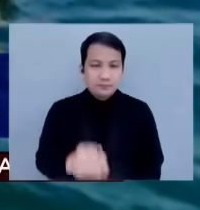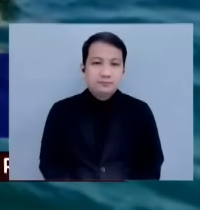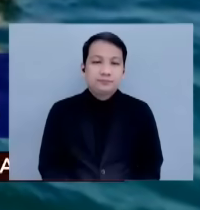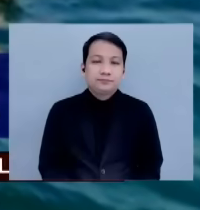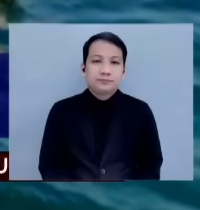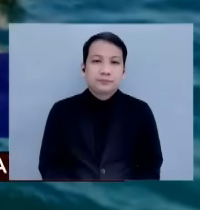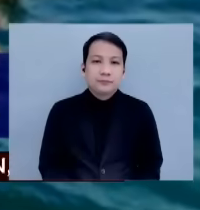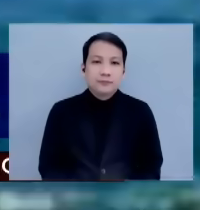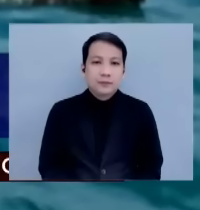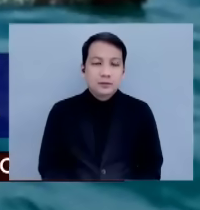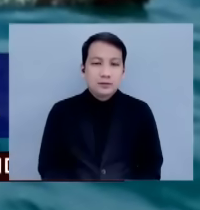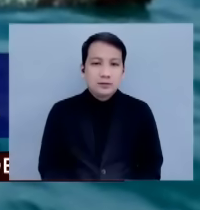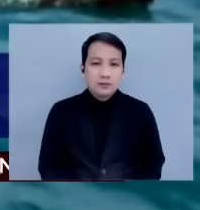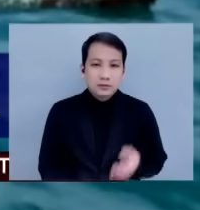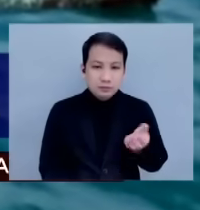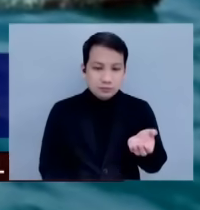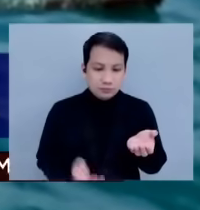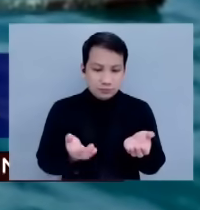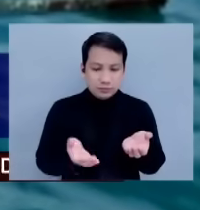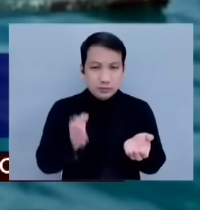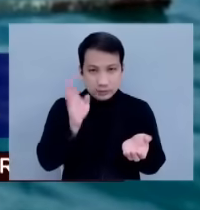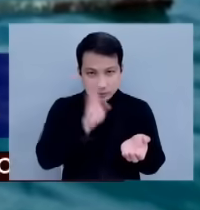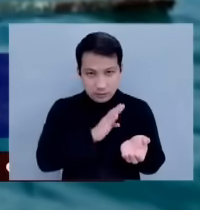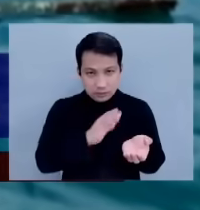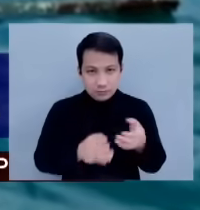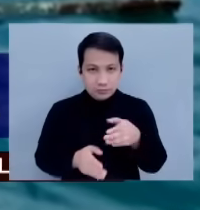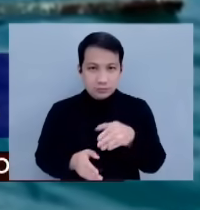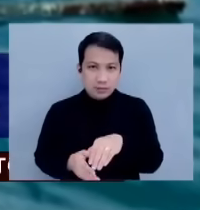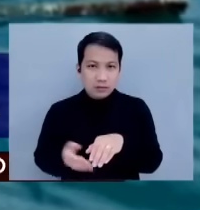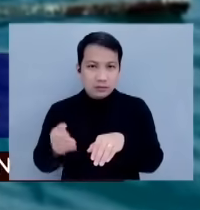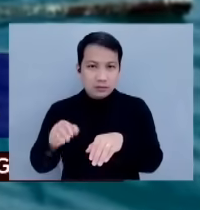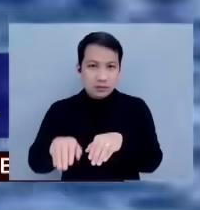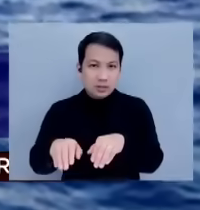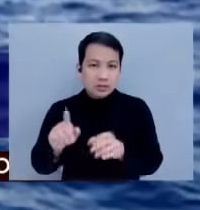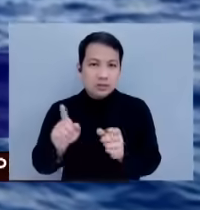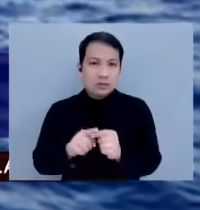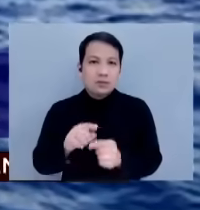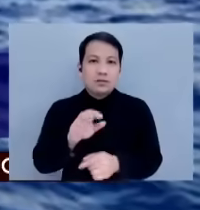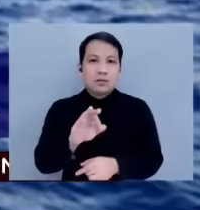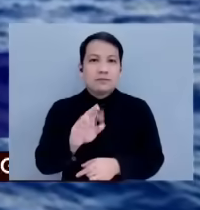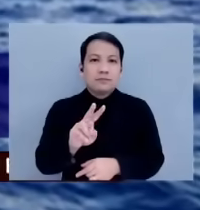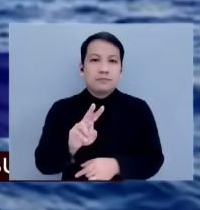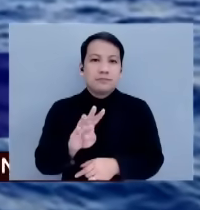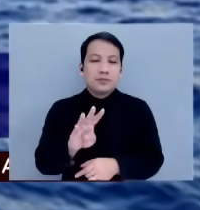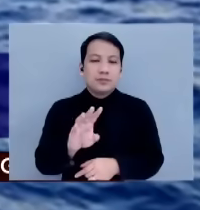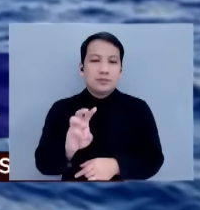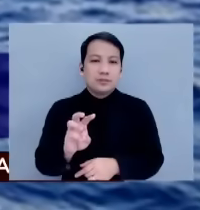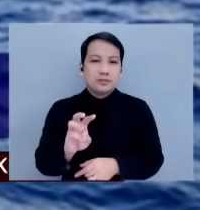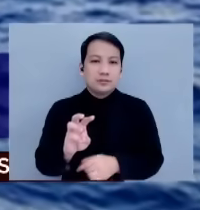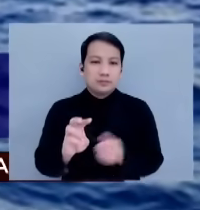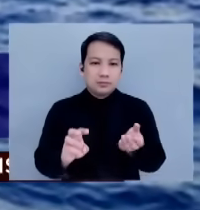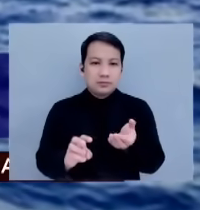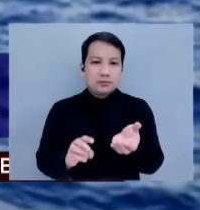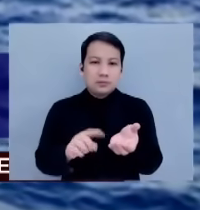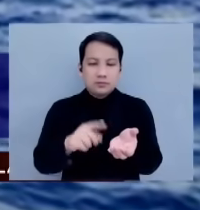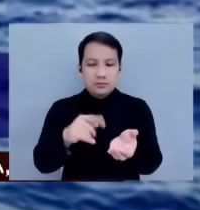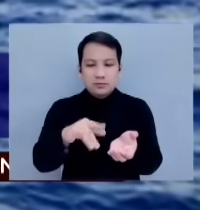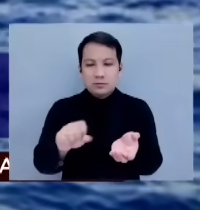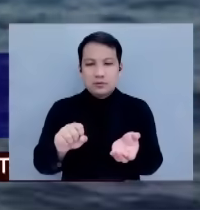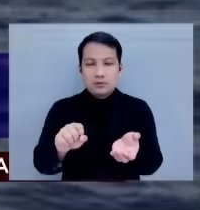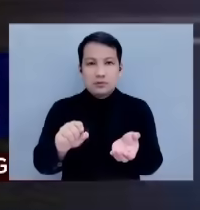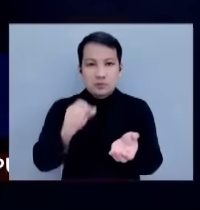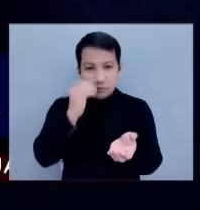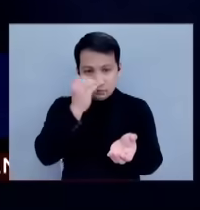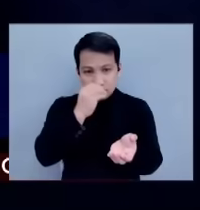Sira-sirang mga katig at nakataob na. Ito ang itsura ng FBCA Ruel J sa laot ng Paluan, Occidental Mindoro nitong